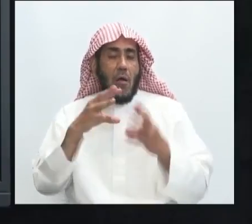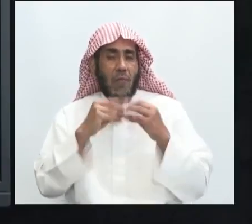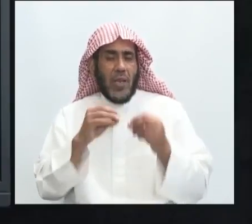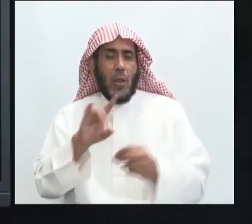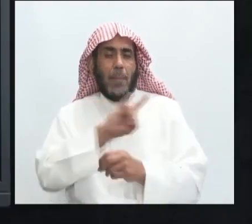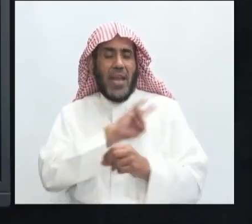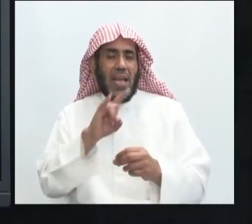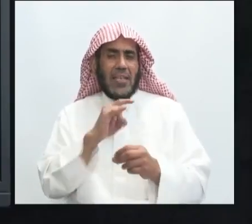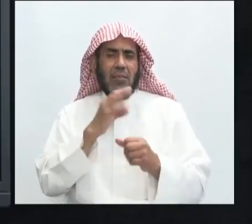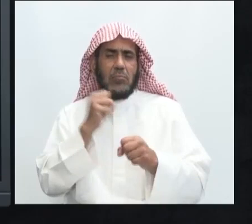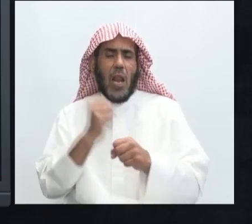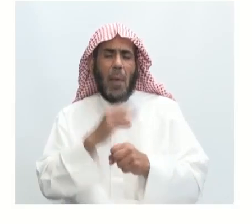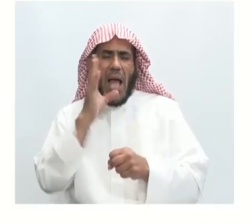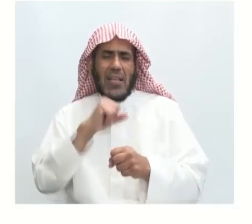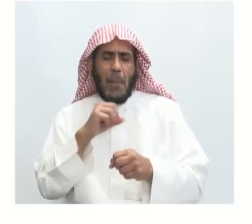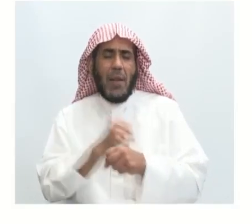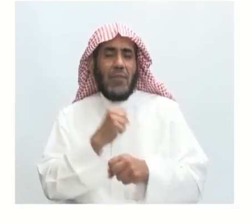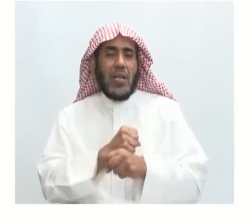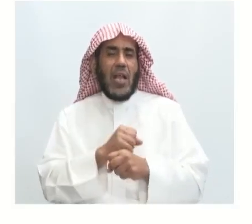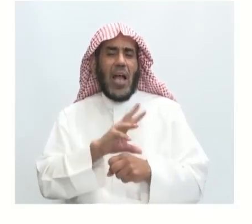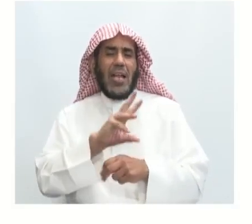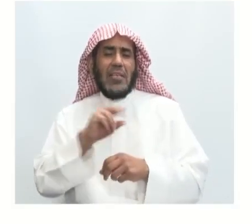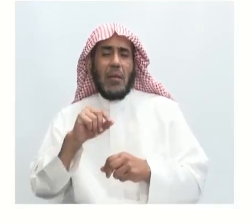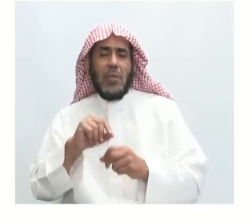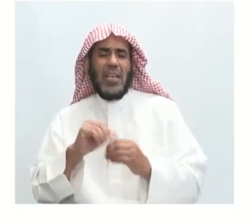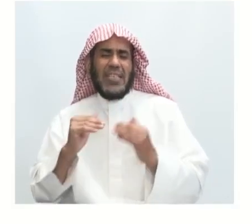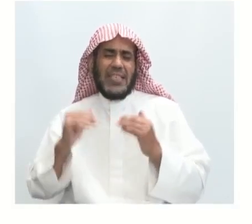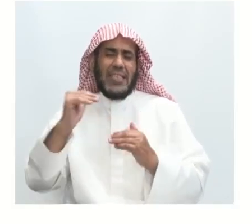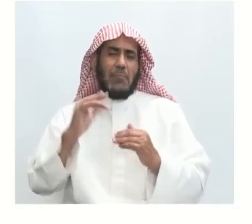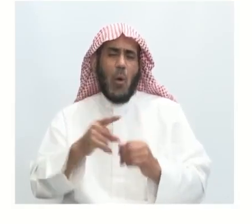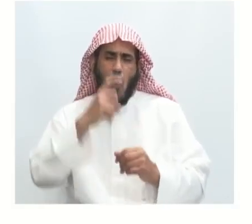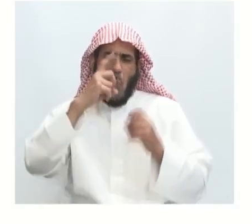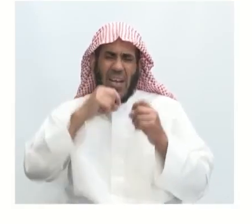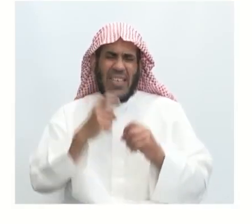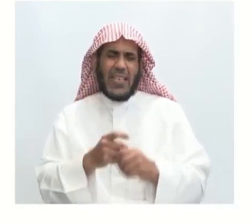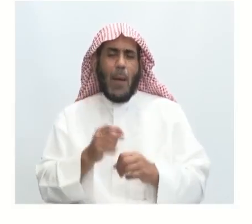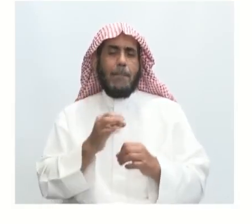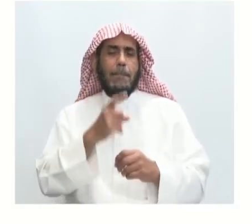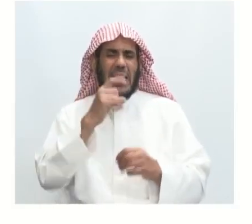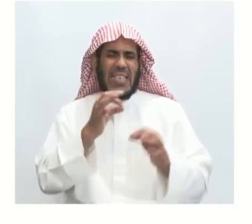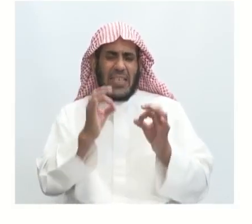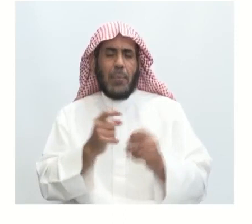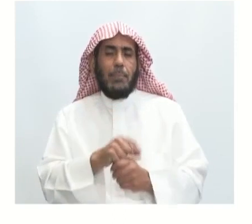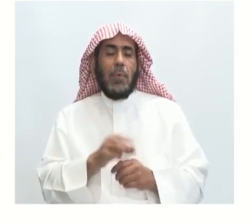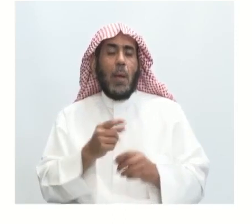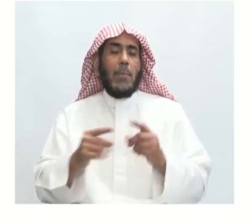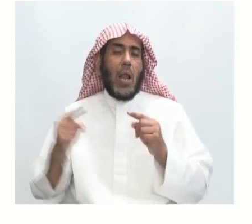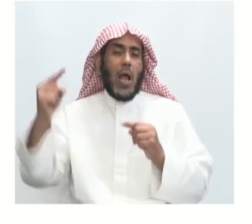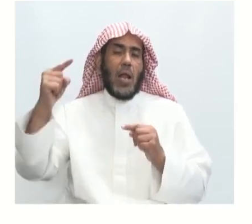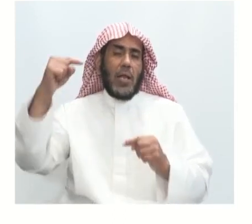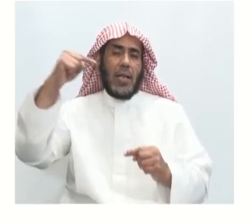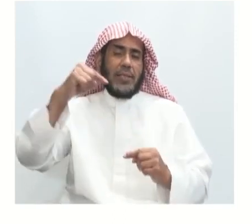بالنهي طلب عدم الفعل على سبيل الاستعلاء والالزام معنى انه من الاعلى الى